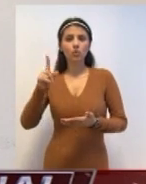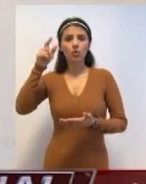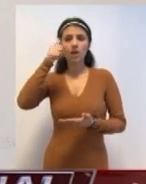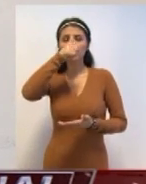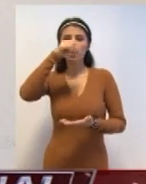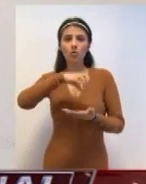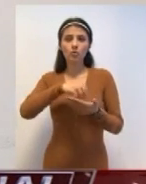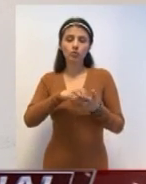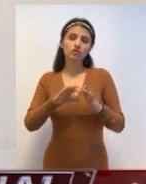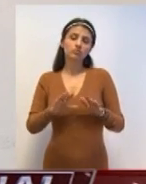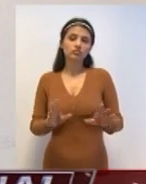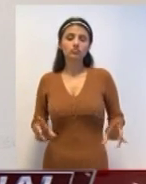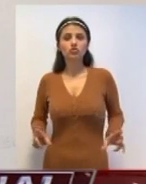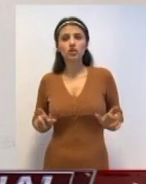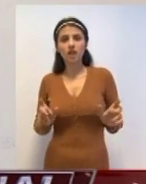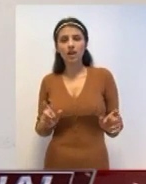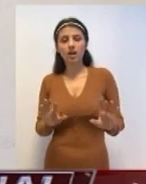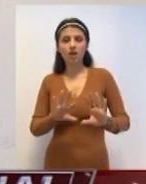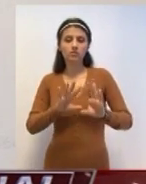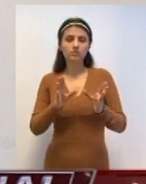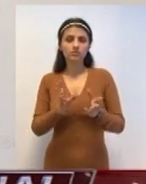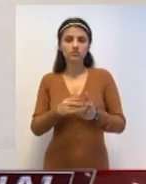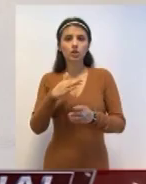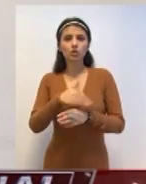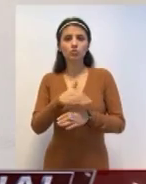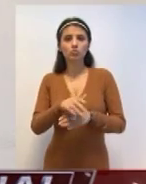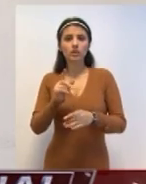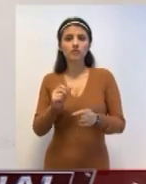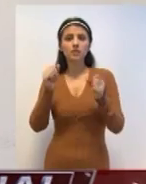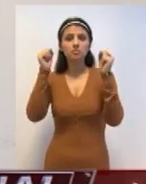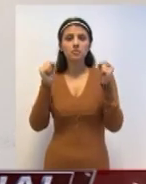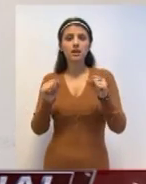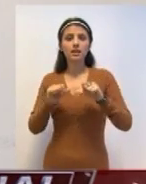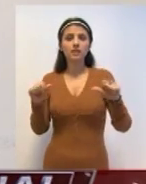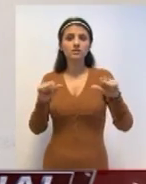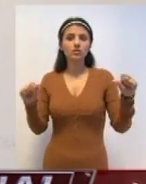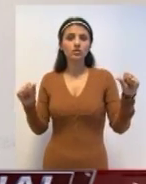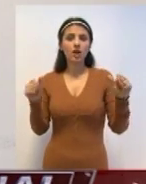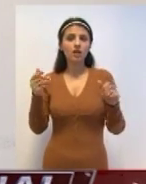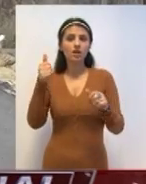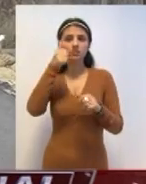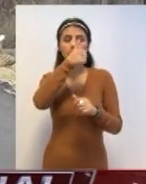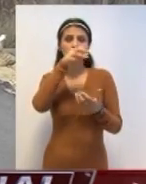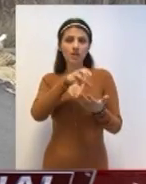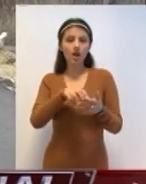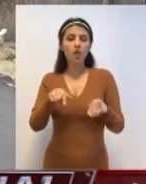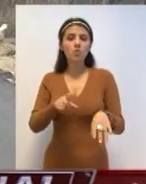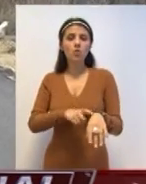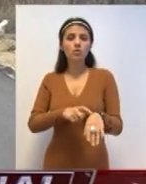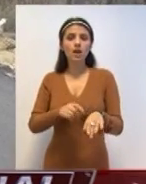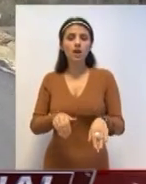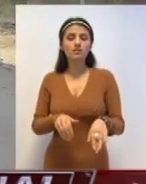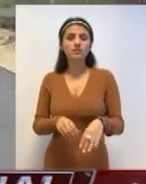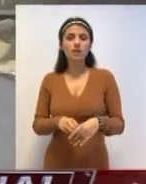într-o comună, într-o localitate în general, infrastructura este baza dezvoltării unei localități. La ora